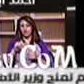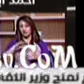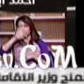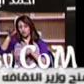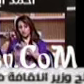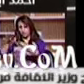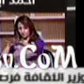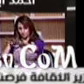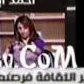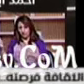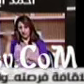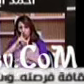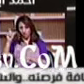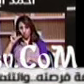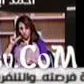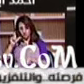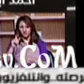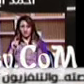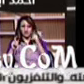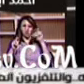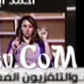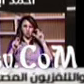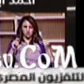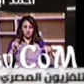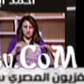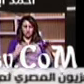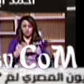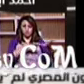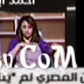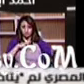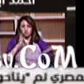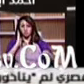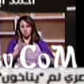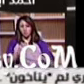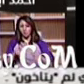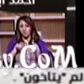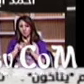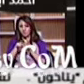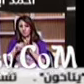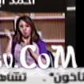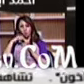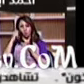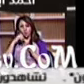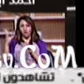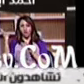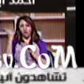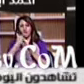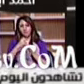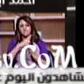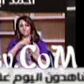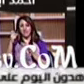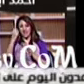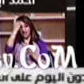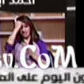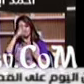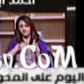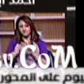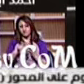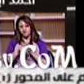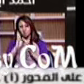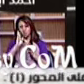النهارده عبقريتها في سلميتها يعني معاك 15 مليون توقيع انا انا انا نفسي ان انا ابقى يعني برده ما انا